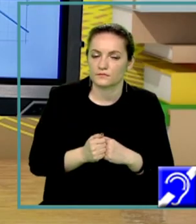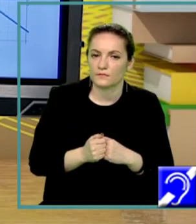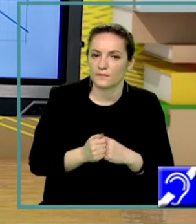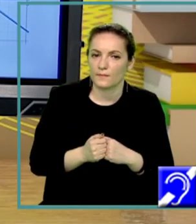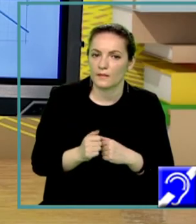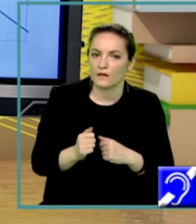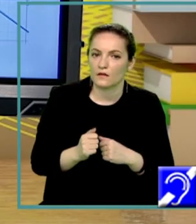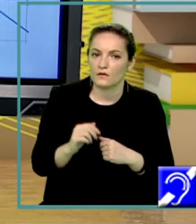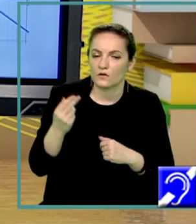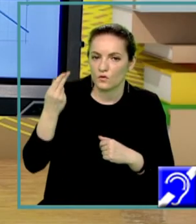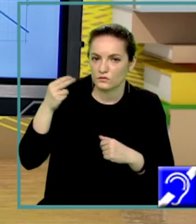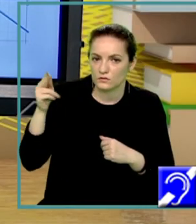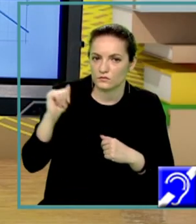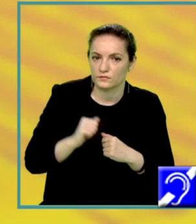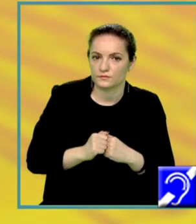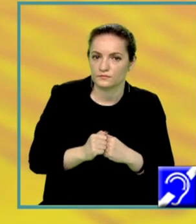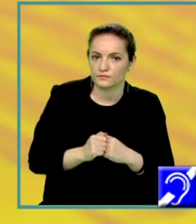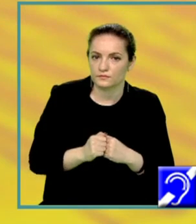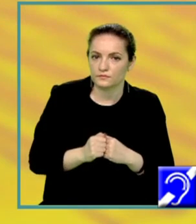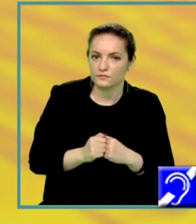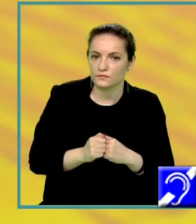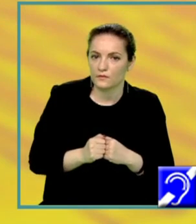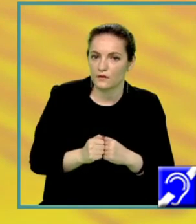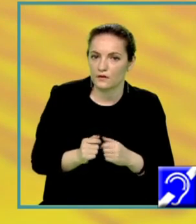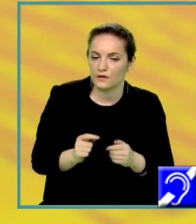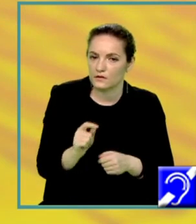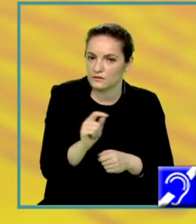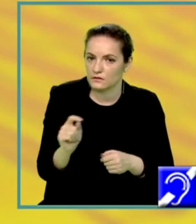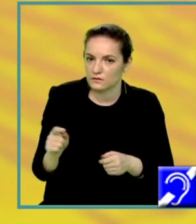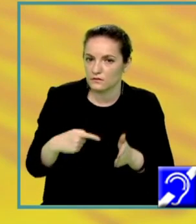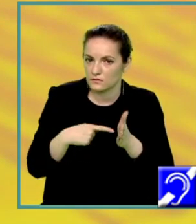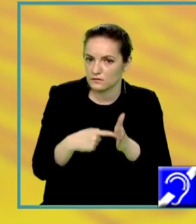departe și, cum spuneam, reprezentăm grafic funcția